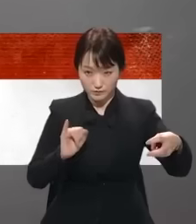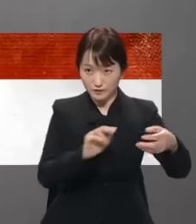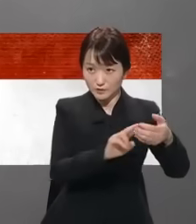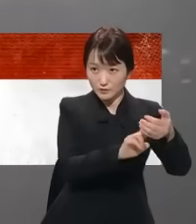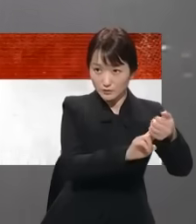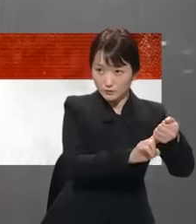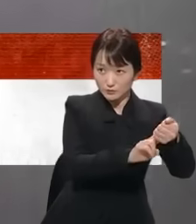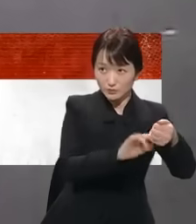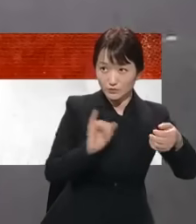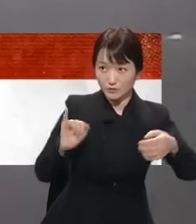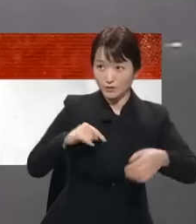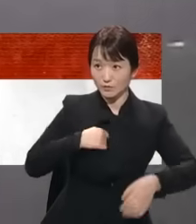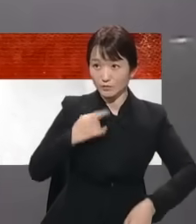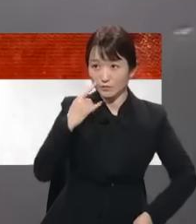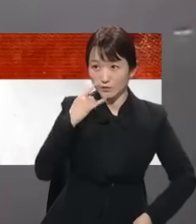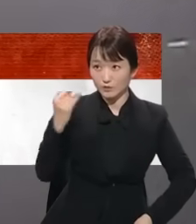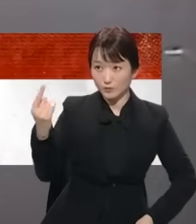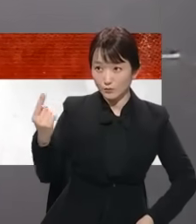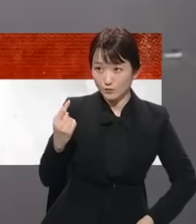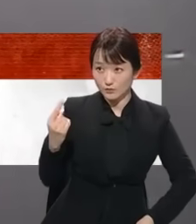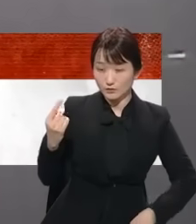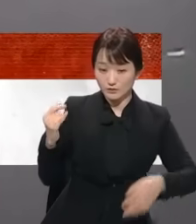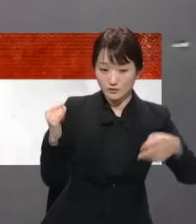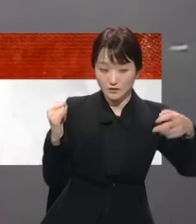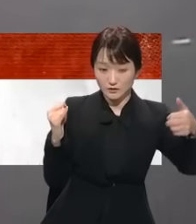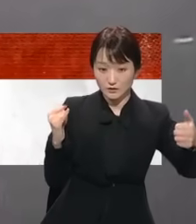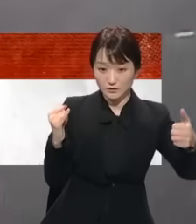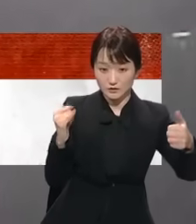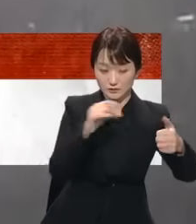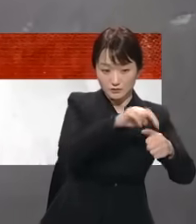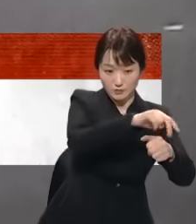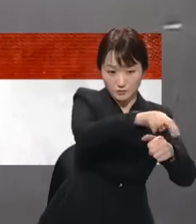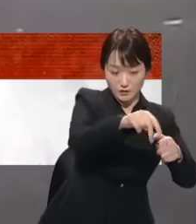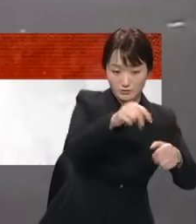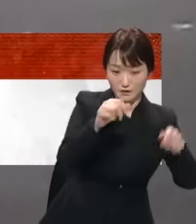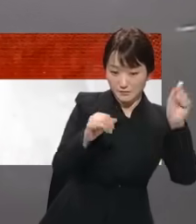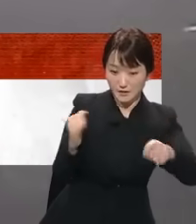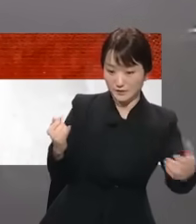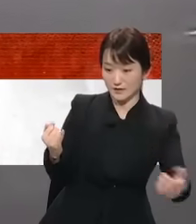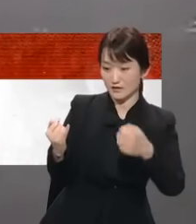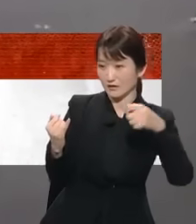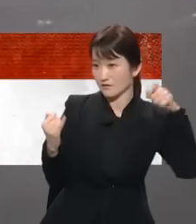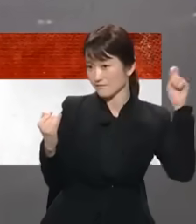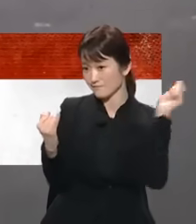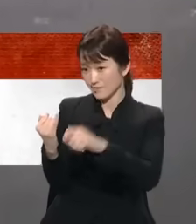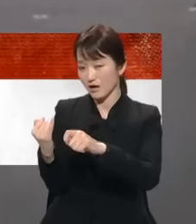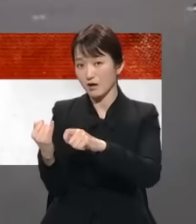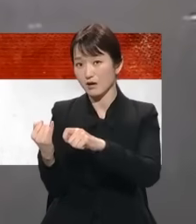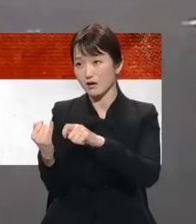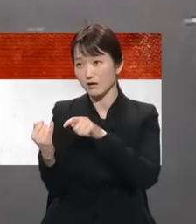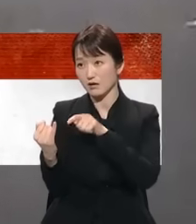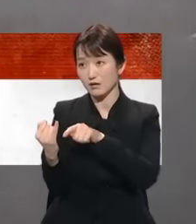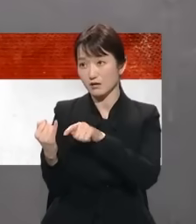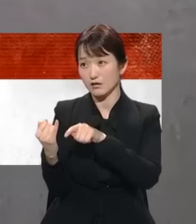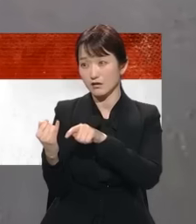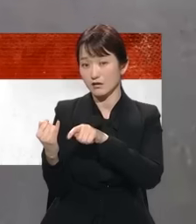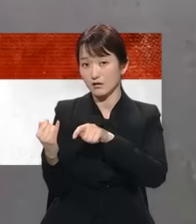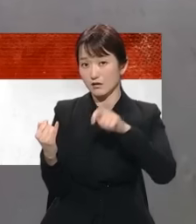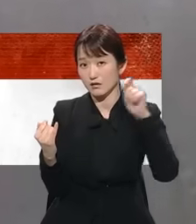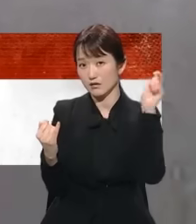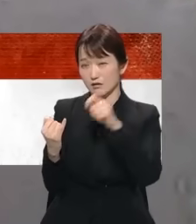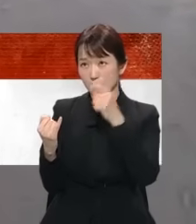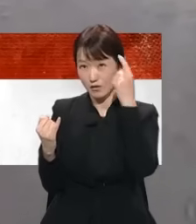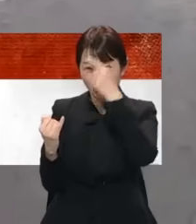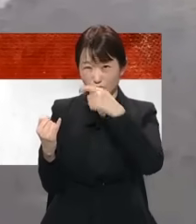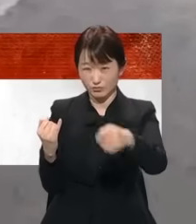혼자 등장하자 바로 차에서 망치 들고 내려가지고 그렇게 가격을 하는데 결국엔 안면부 맞고